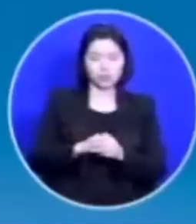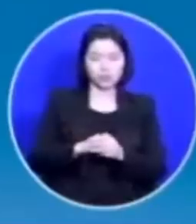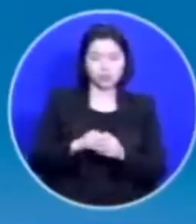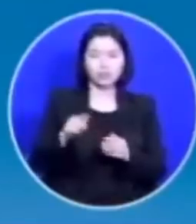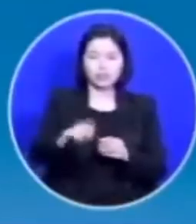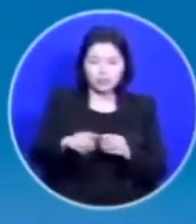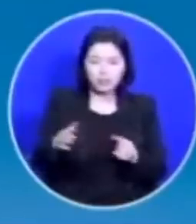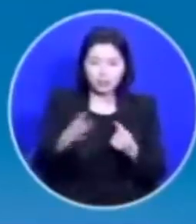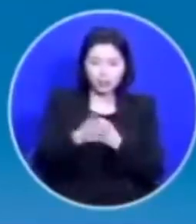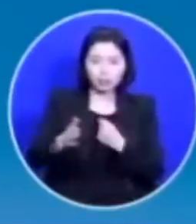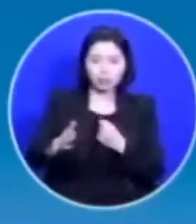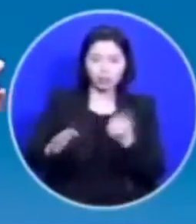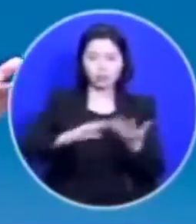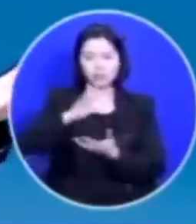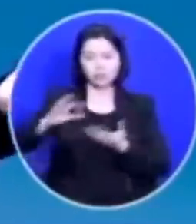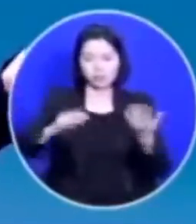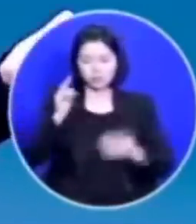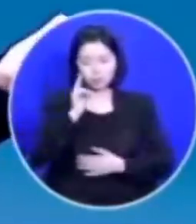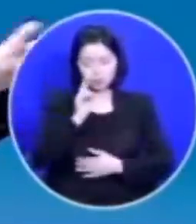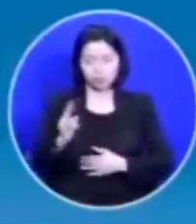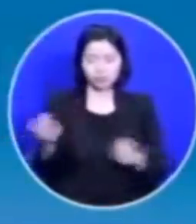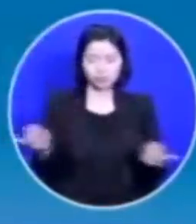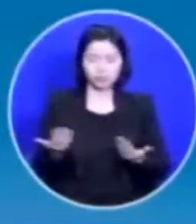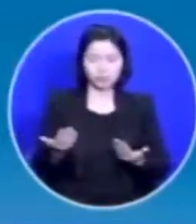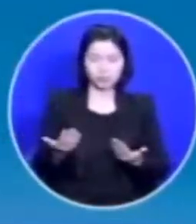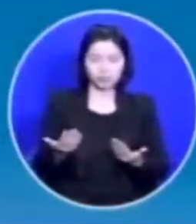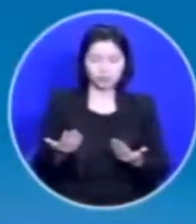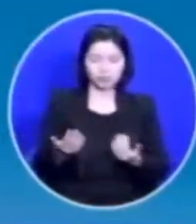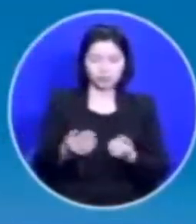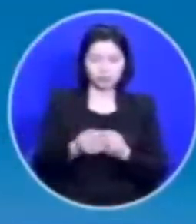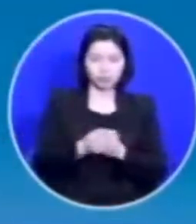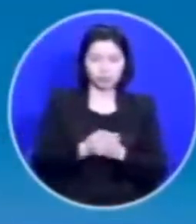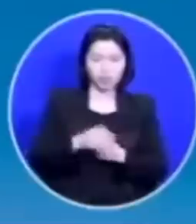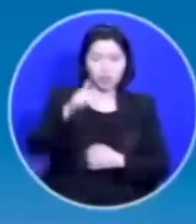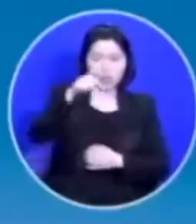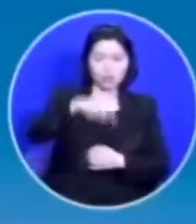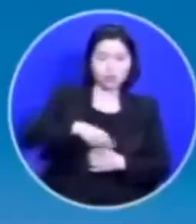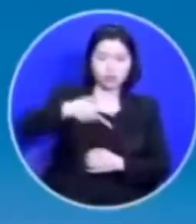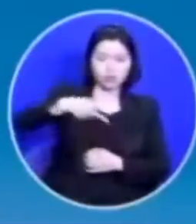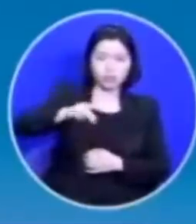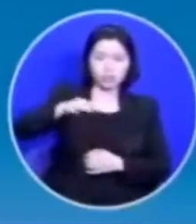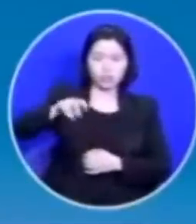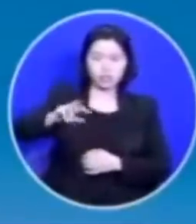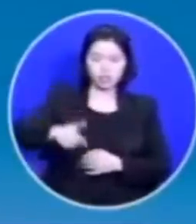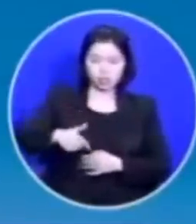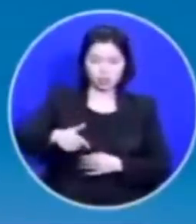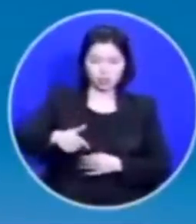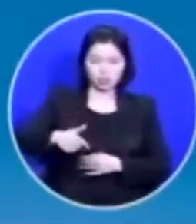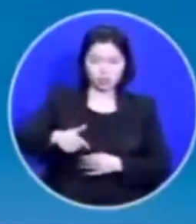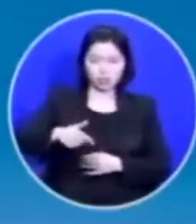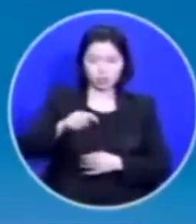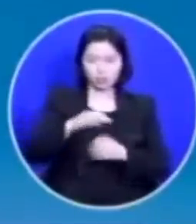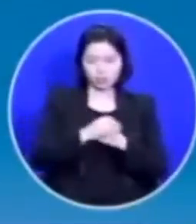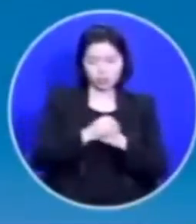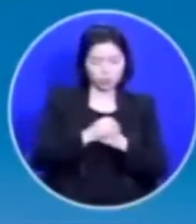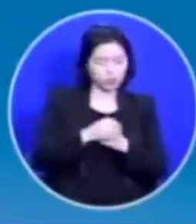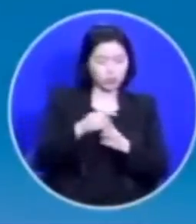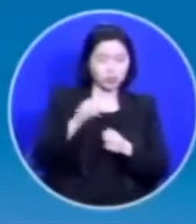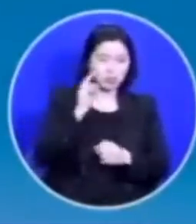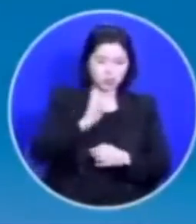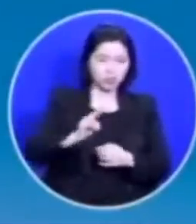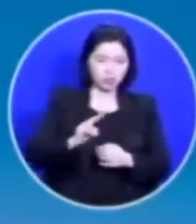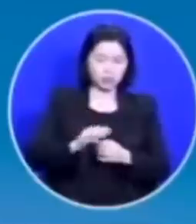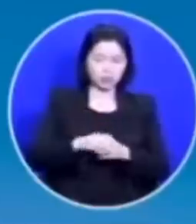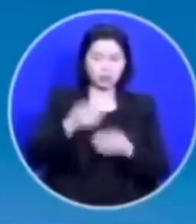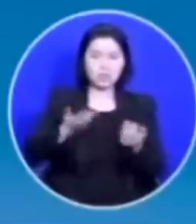낫잖아요 온 나라의 구제역으로 인해서 제주도 같은 데서는 관광객 오지 말라고 까지 했잖아요